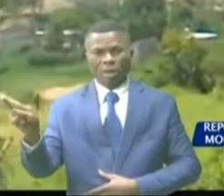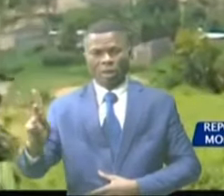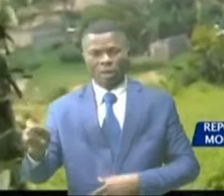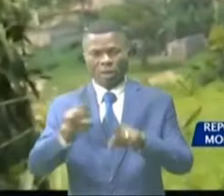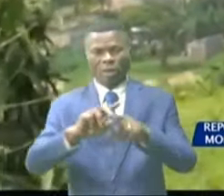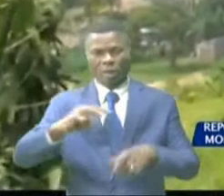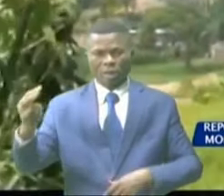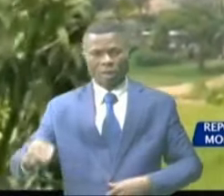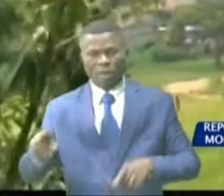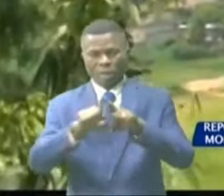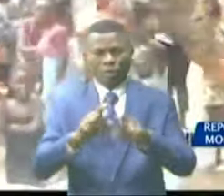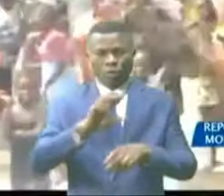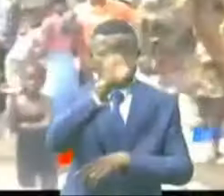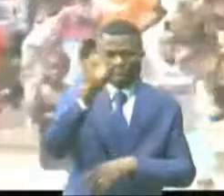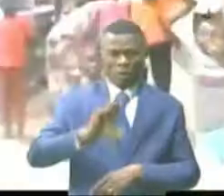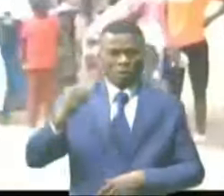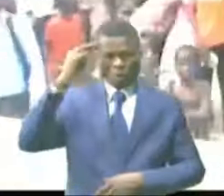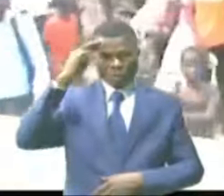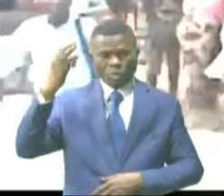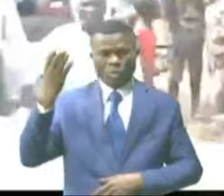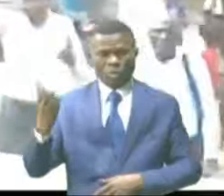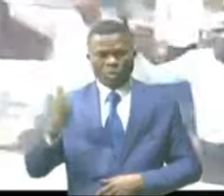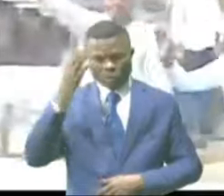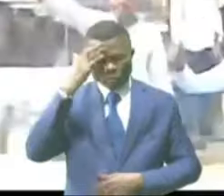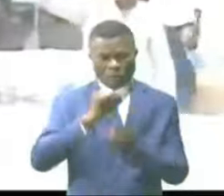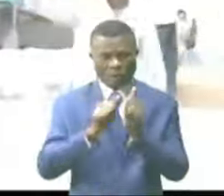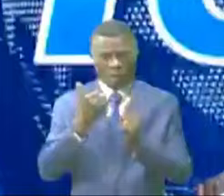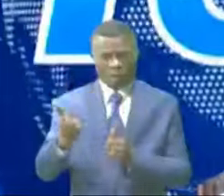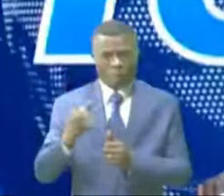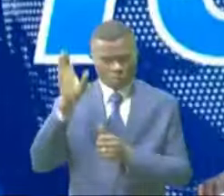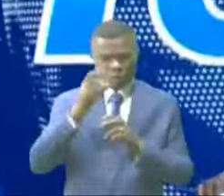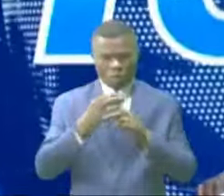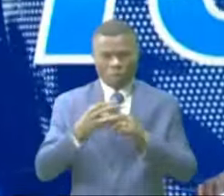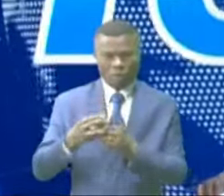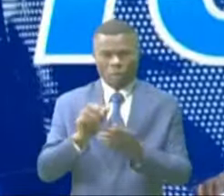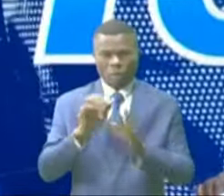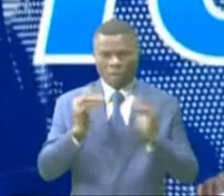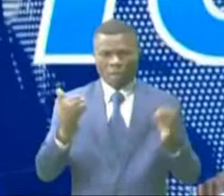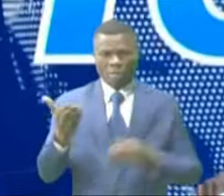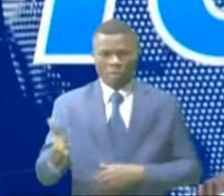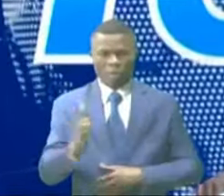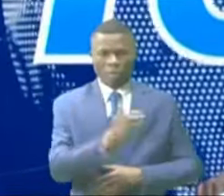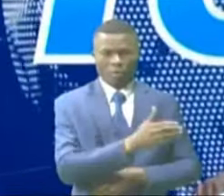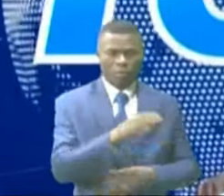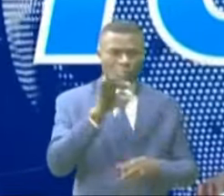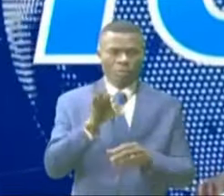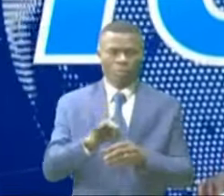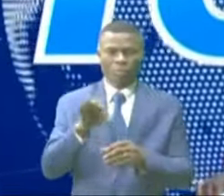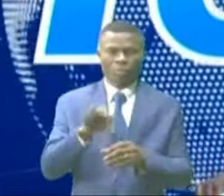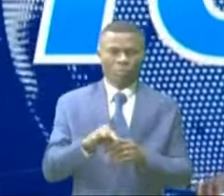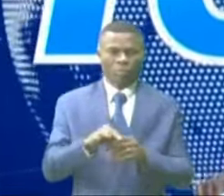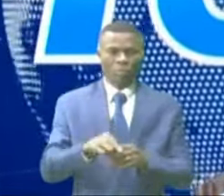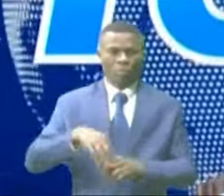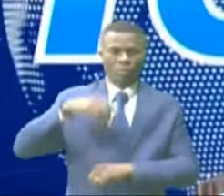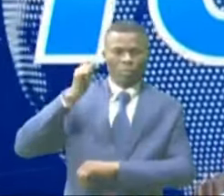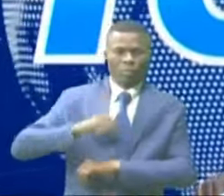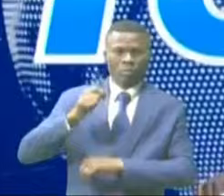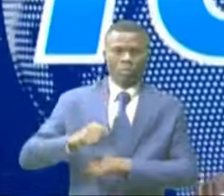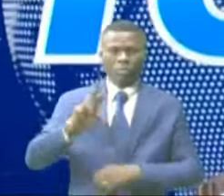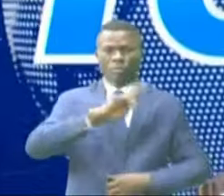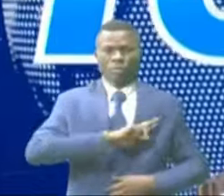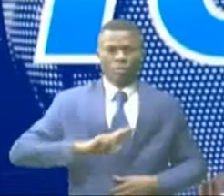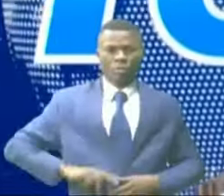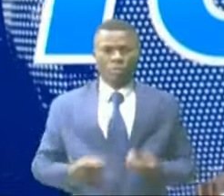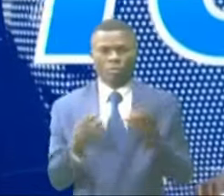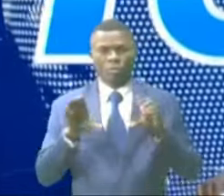de Mongafula pour la même cause, celle de la sécurité. Vote judicieux en République démocratique